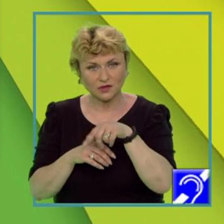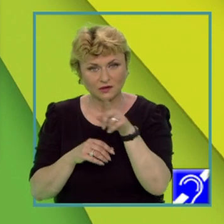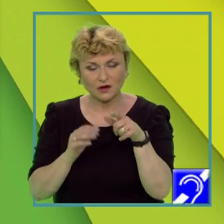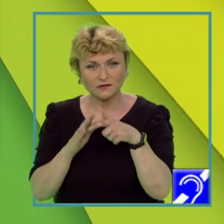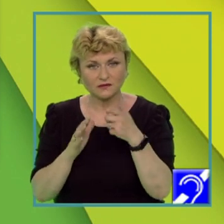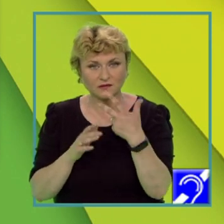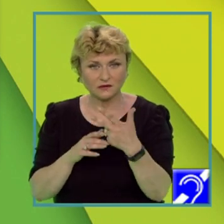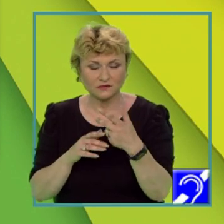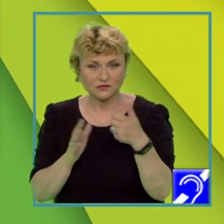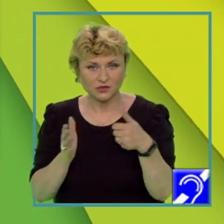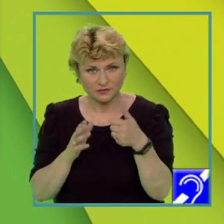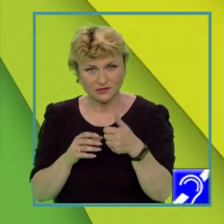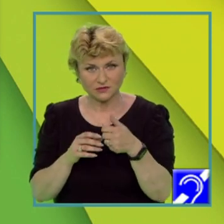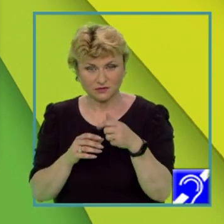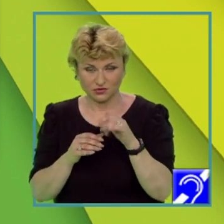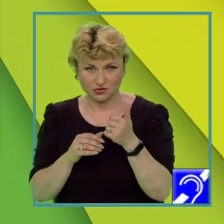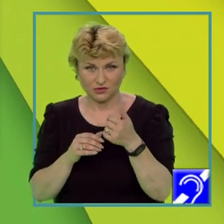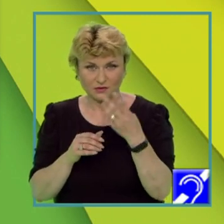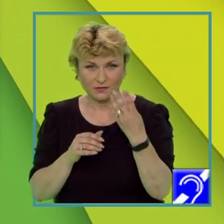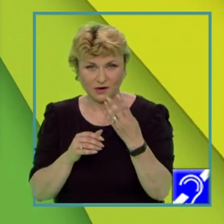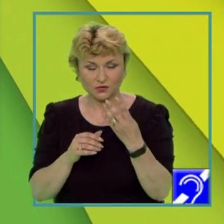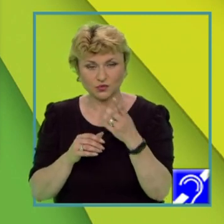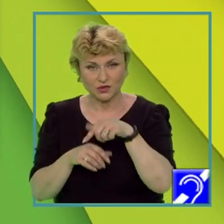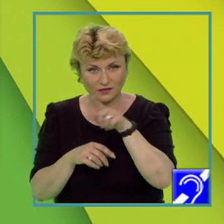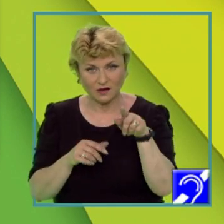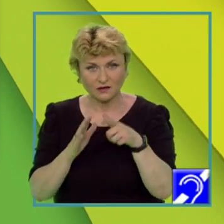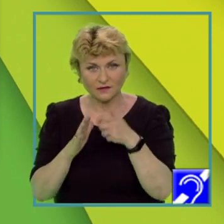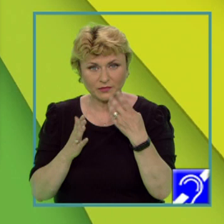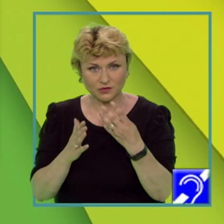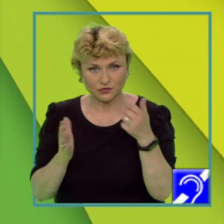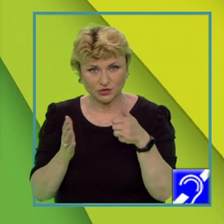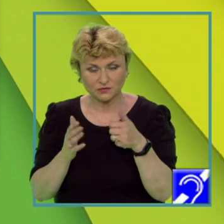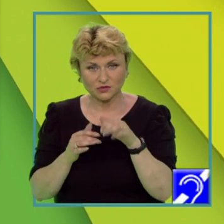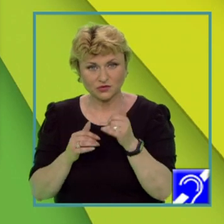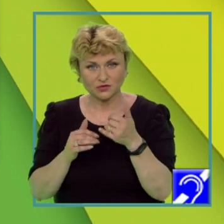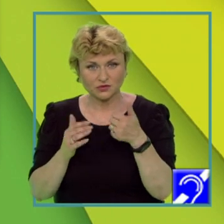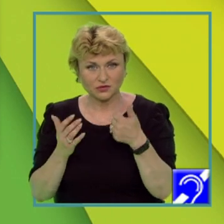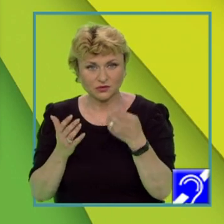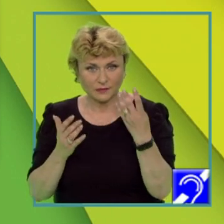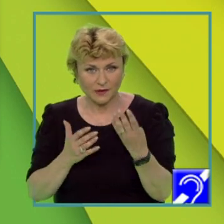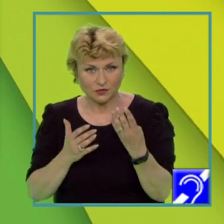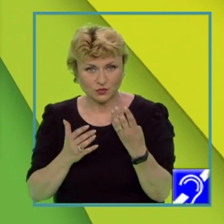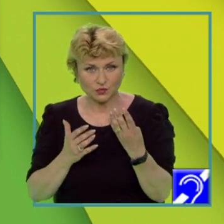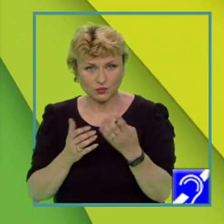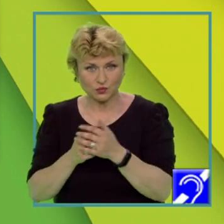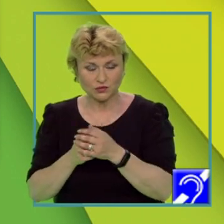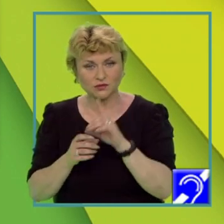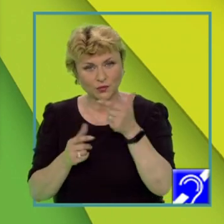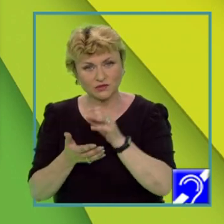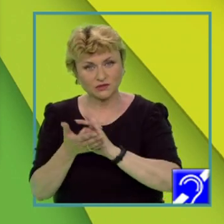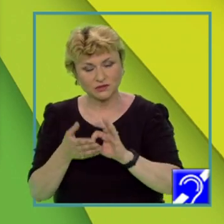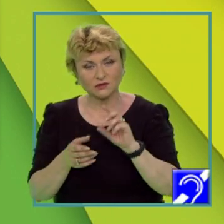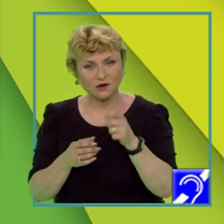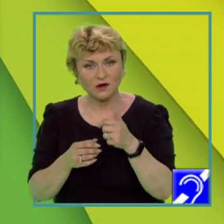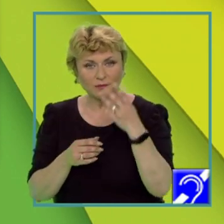ordin 3 din 4 ori 16 adică radical de ordin 3 din 64 64 se poate scrie ca 4 la a